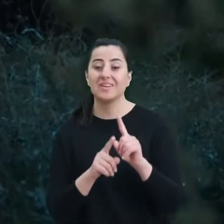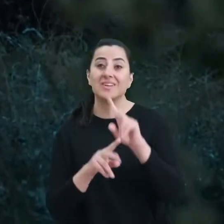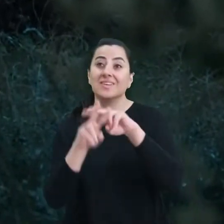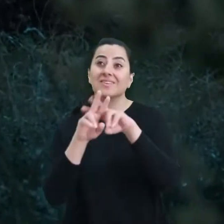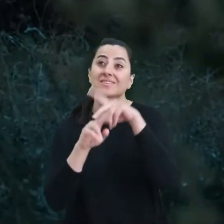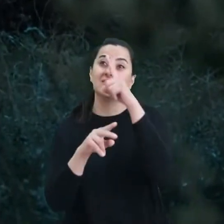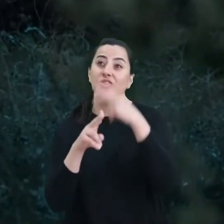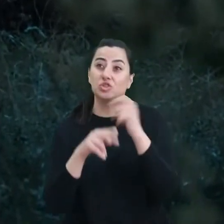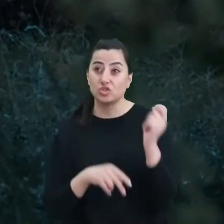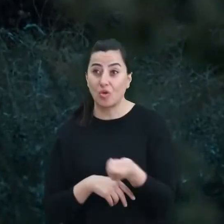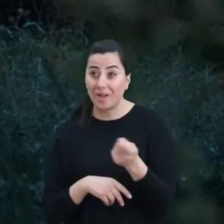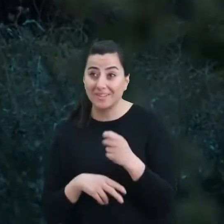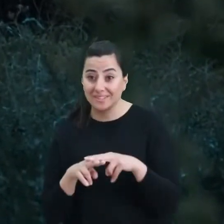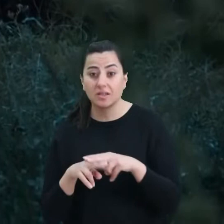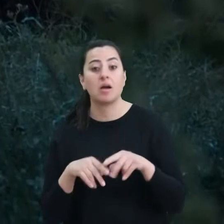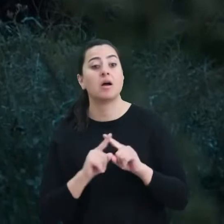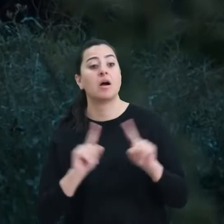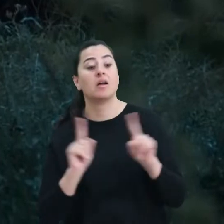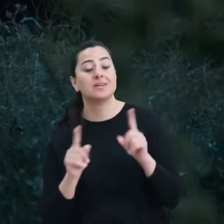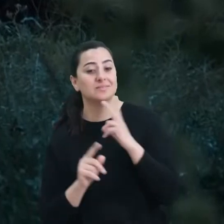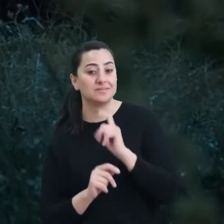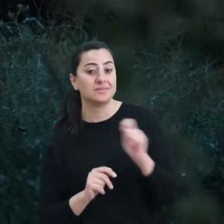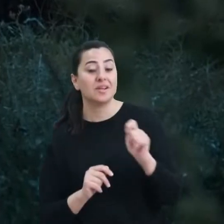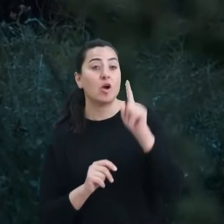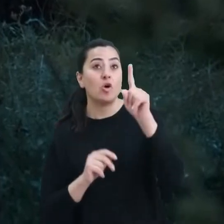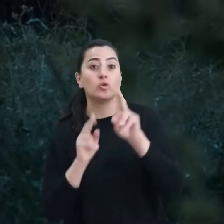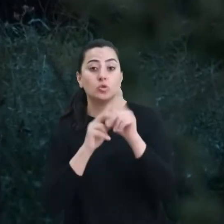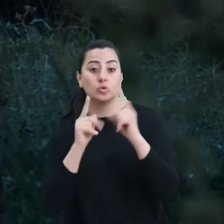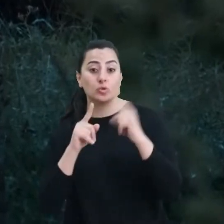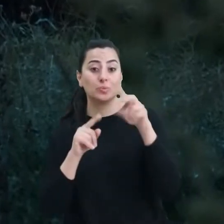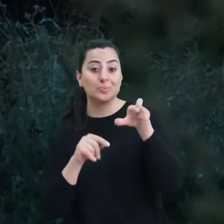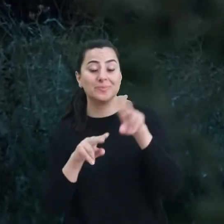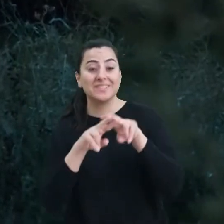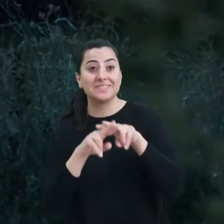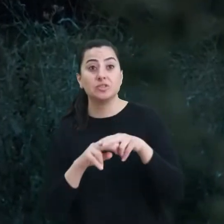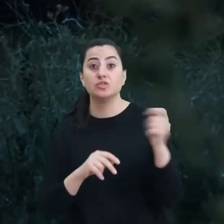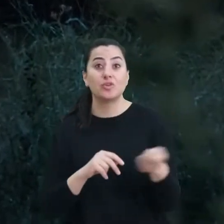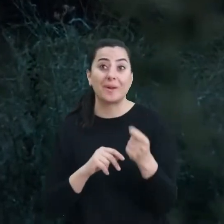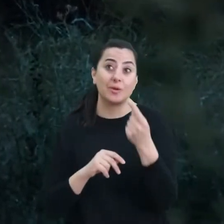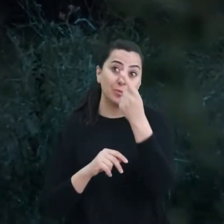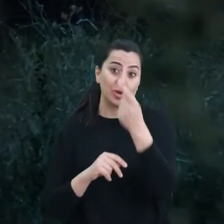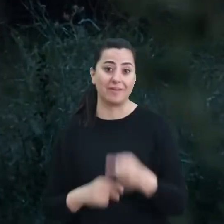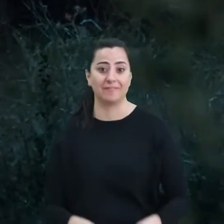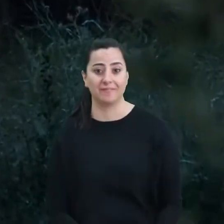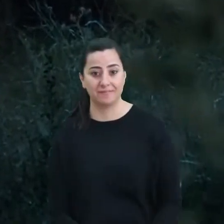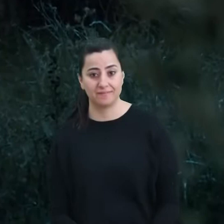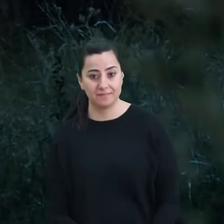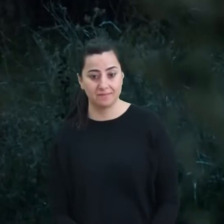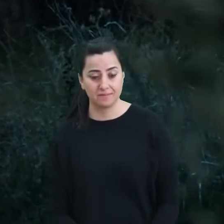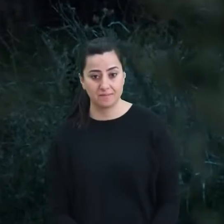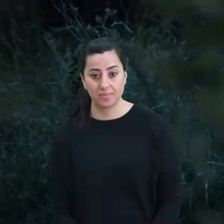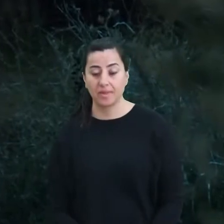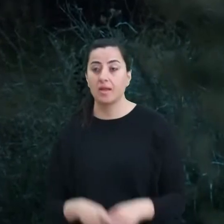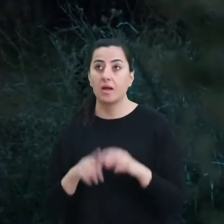değil mi? Yo, hayır hayır. O kutup yıldızı. Çoban yıldızı şuradaki.